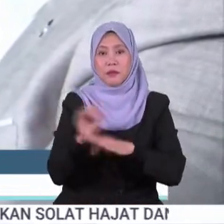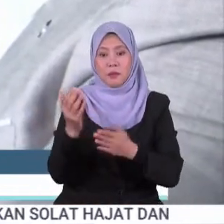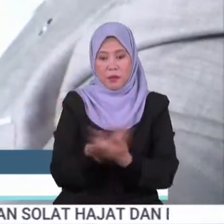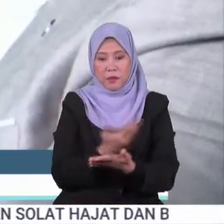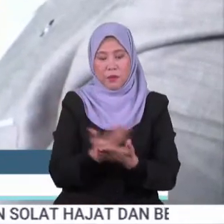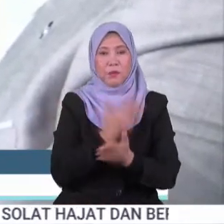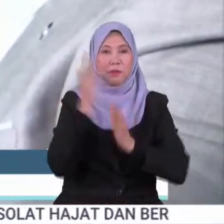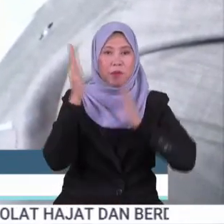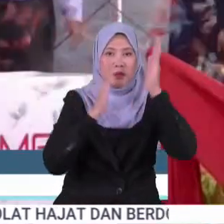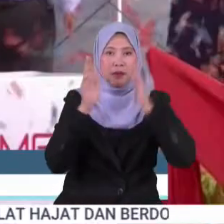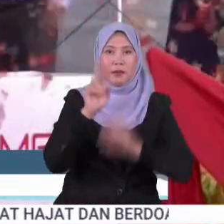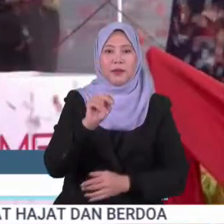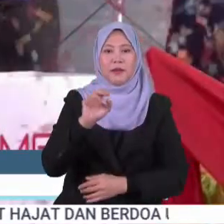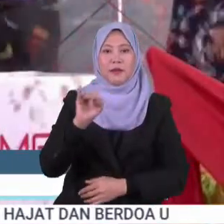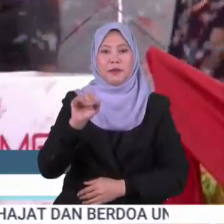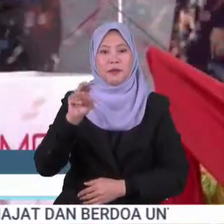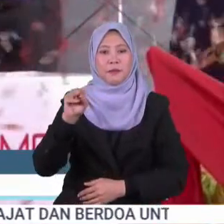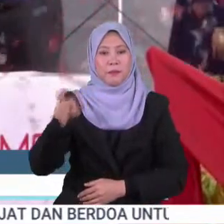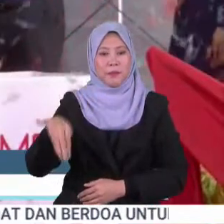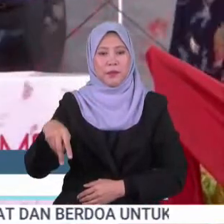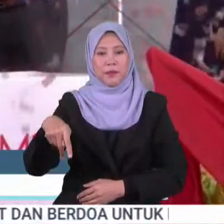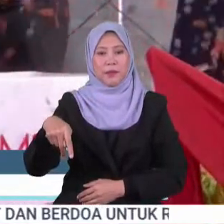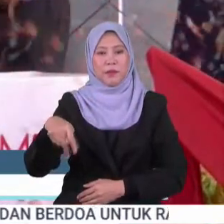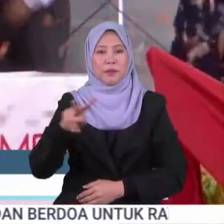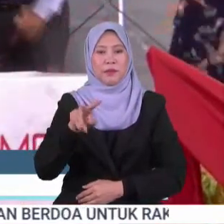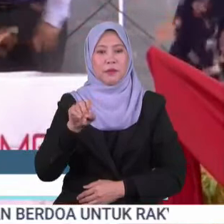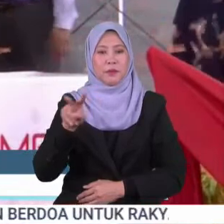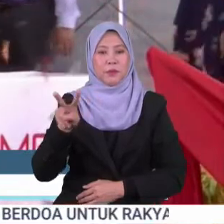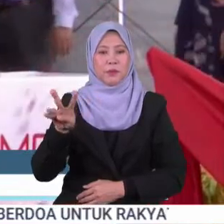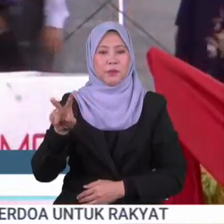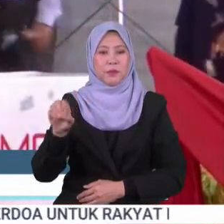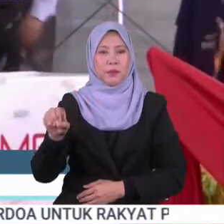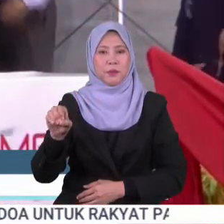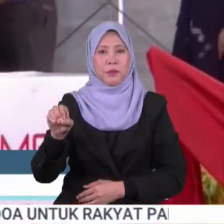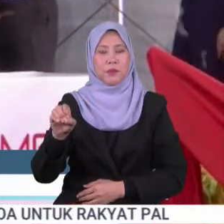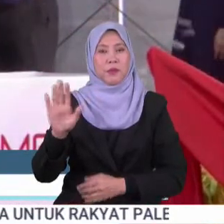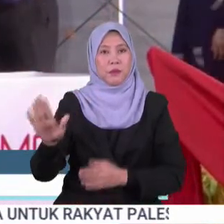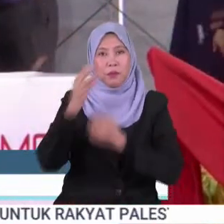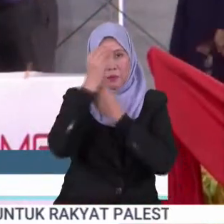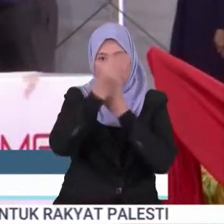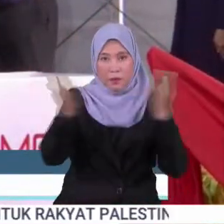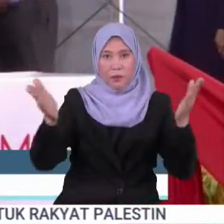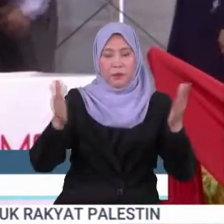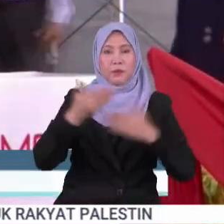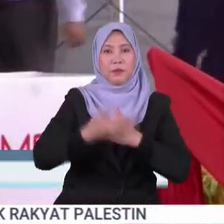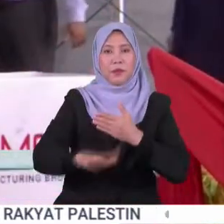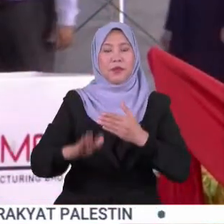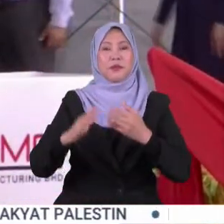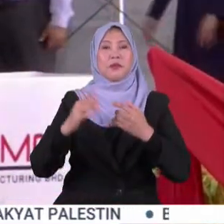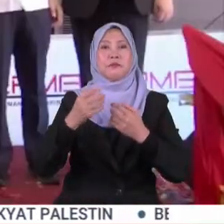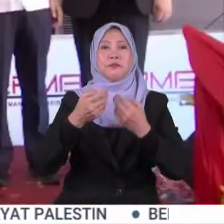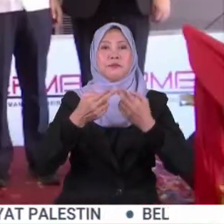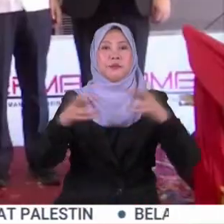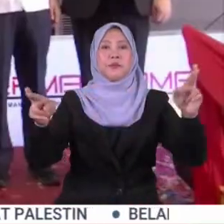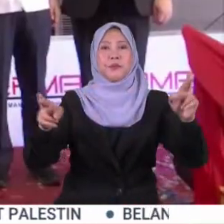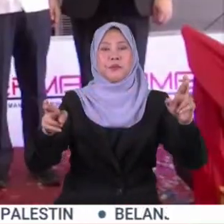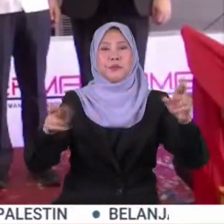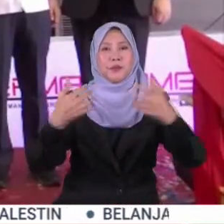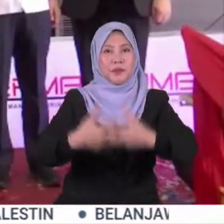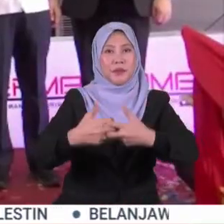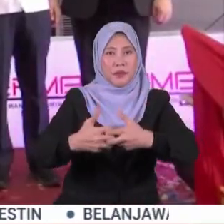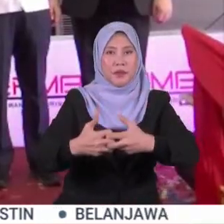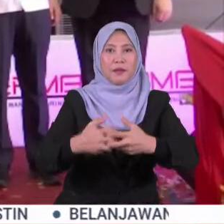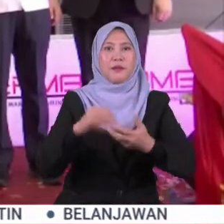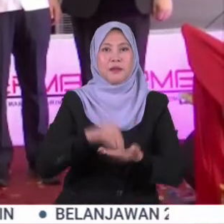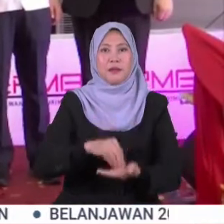Baharu Malaysia NIMP 2030. Datuk Seri Abdul Rauf memaklumkan demikian selepas Majlis Pecah Tanah Kilang